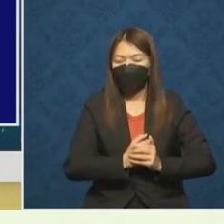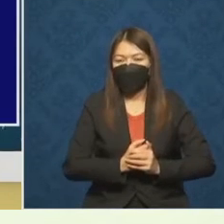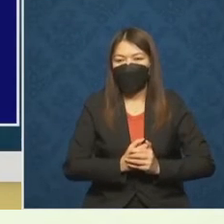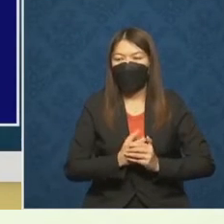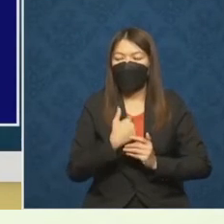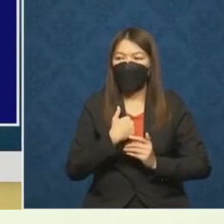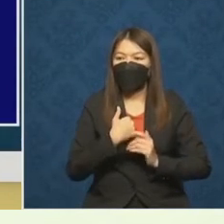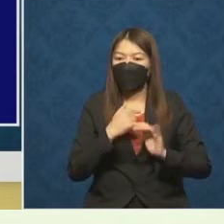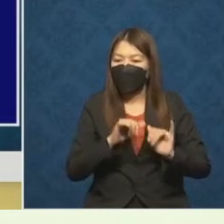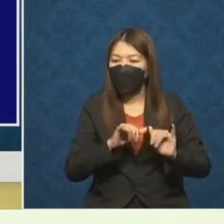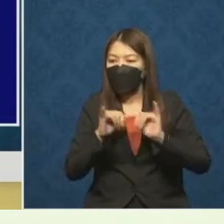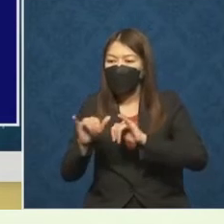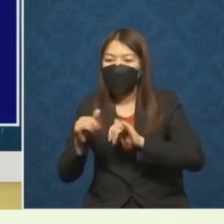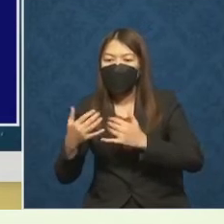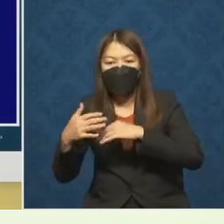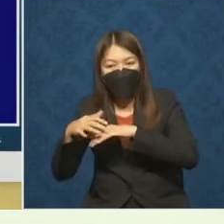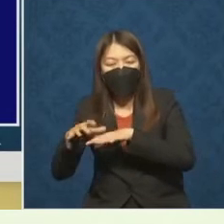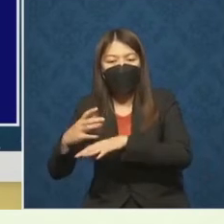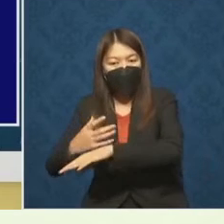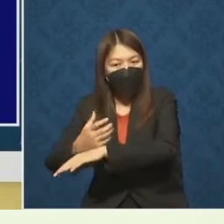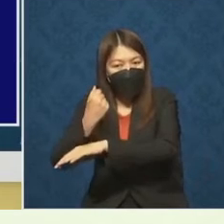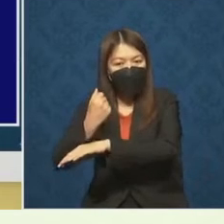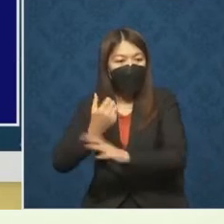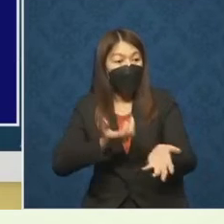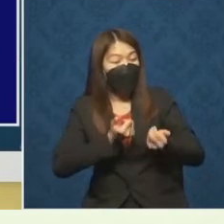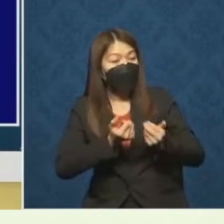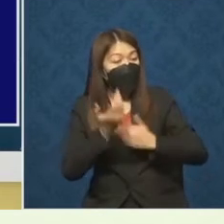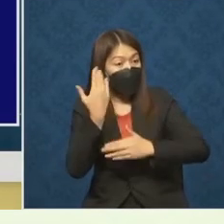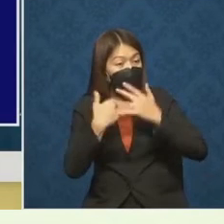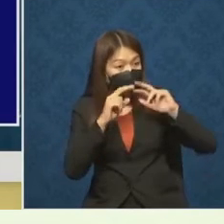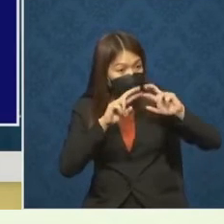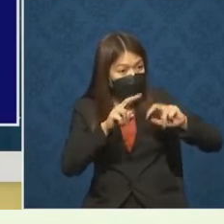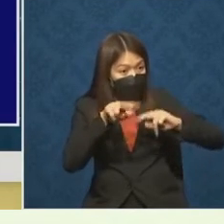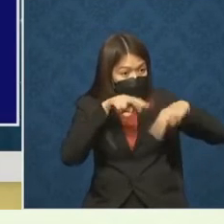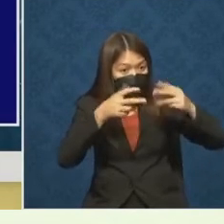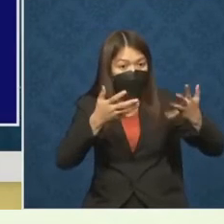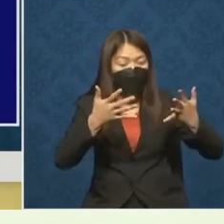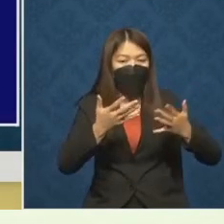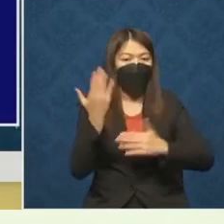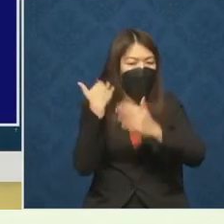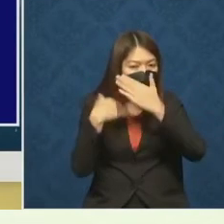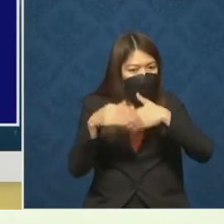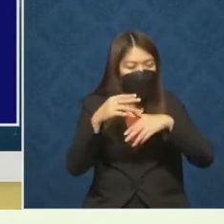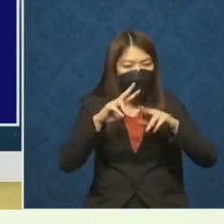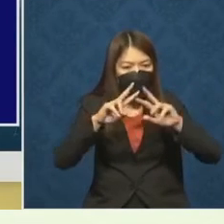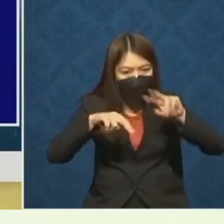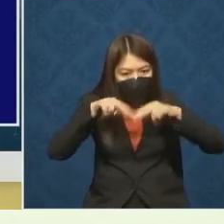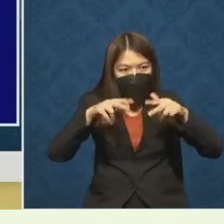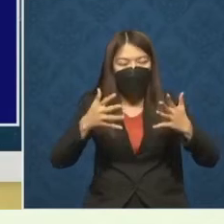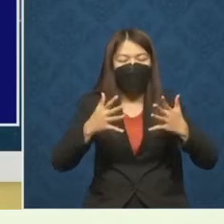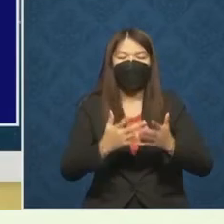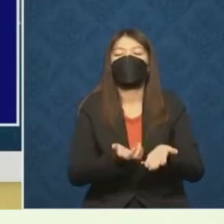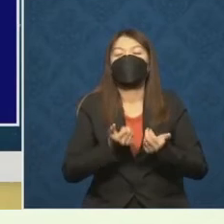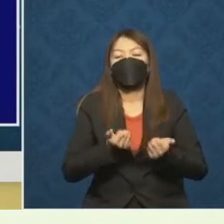กย้ายไปอยู่พักนู้นพักนี้แล้วพักที่รับก็ไม่ดูประวัติของส.ส.คนนี้ว่าเป็นยังไงครับนะก็รับ